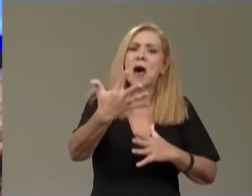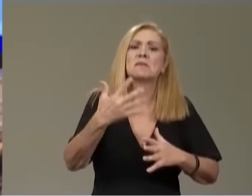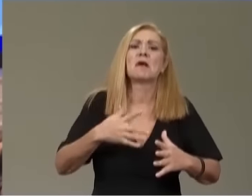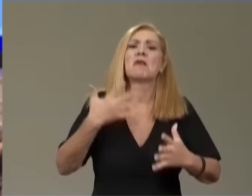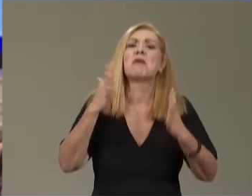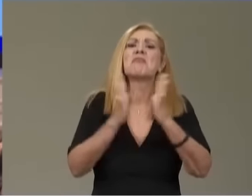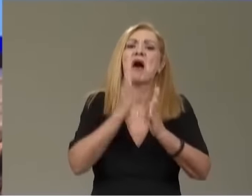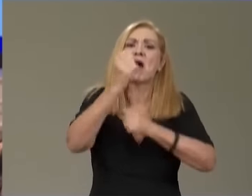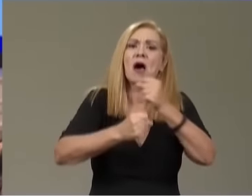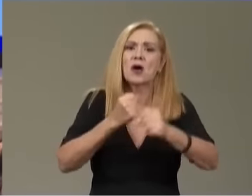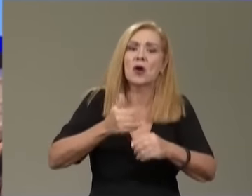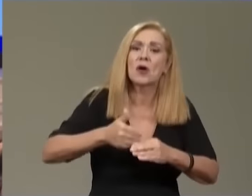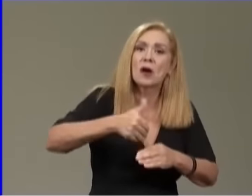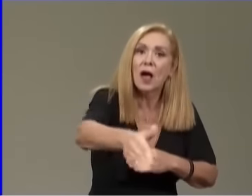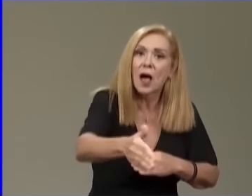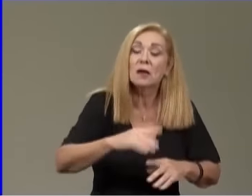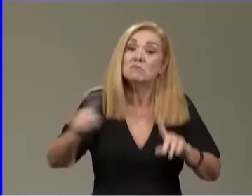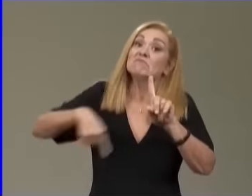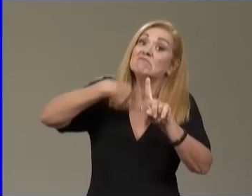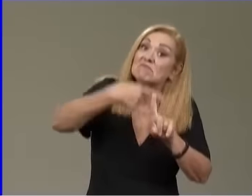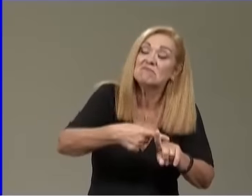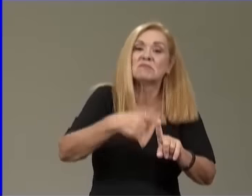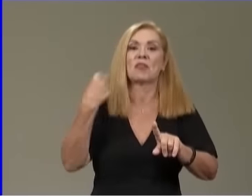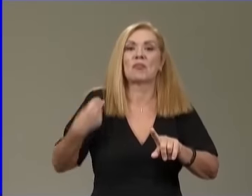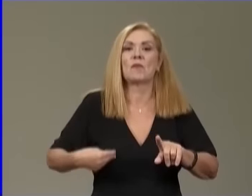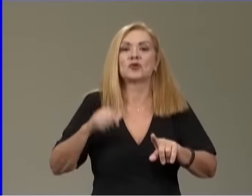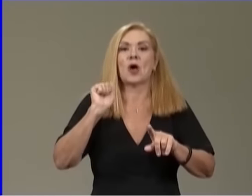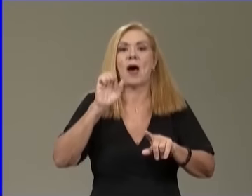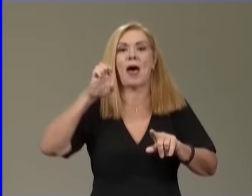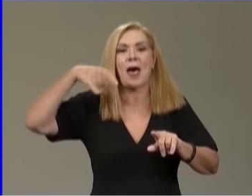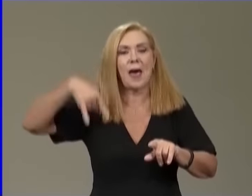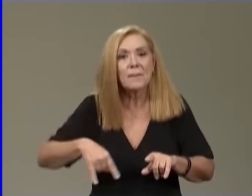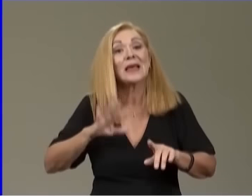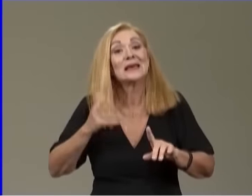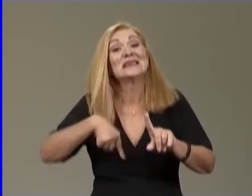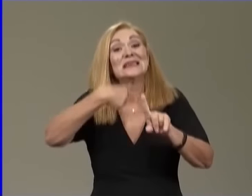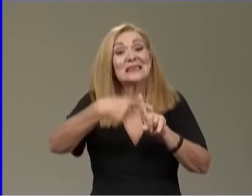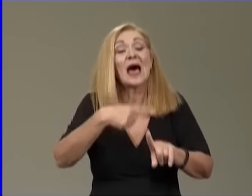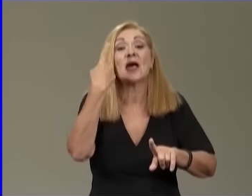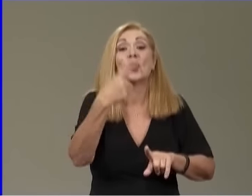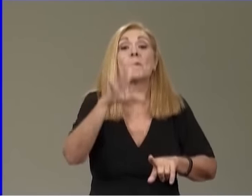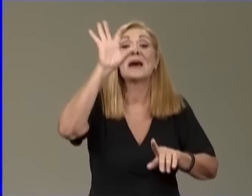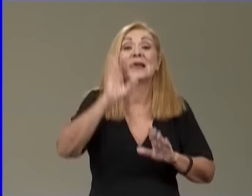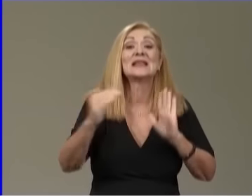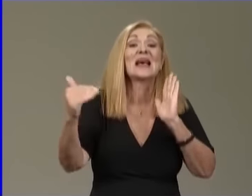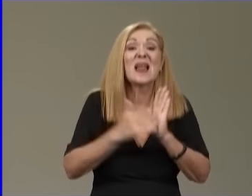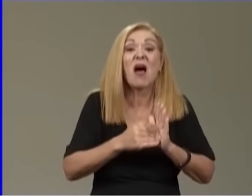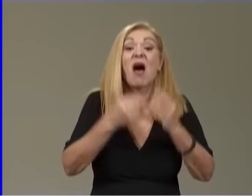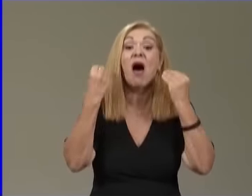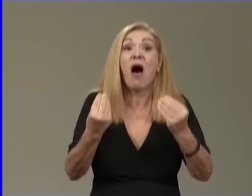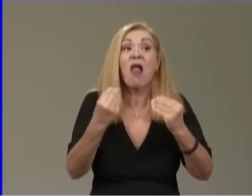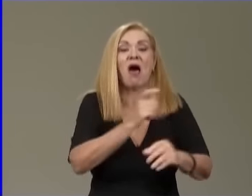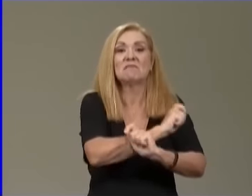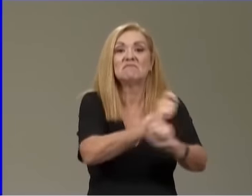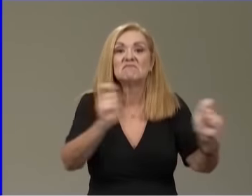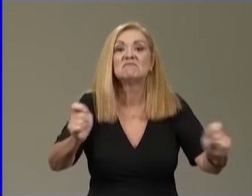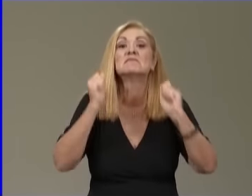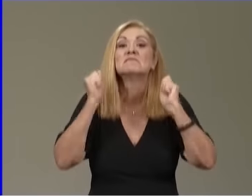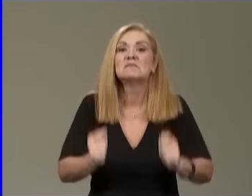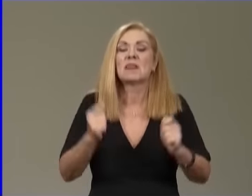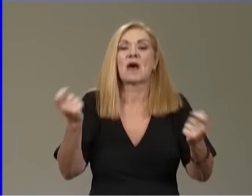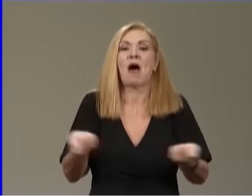προσθεθούν 15 δις το ετήσιο ΑΕΠ και 150.000 επιπλέον καλά αμοιβόμενες θέσεις απασχόλησης